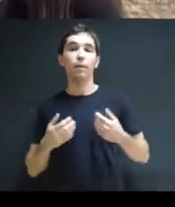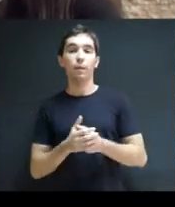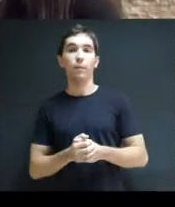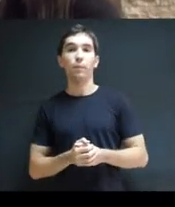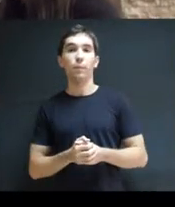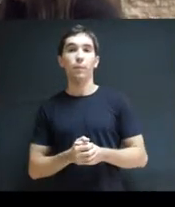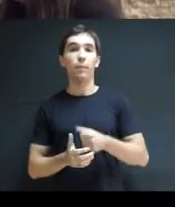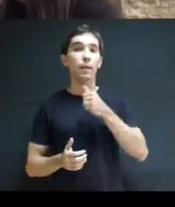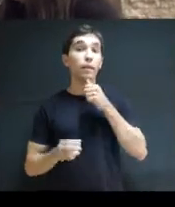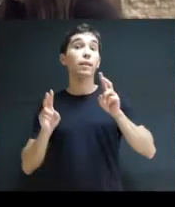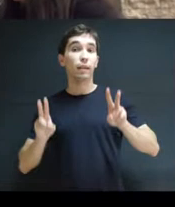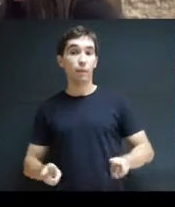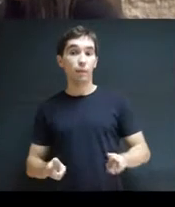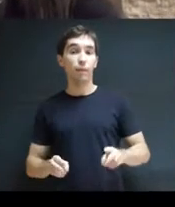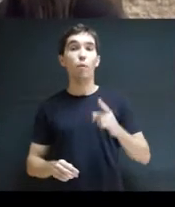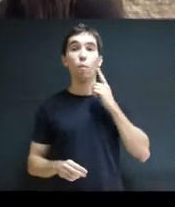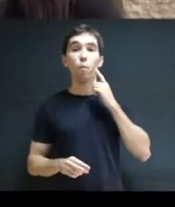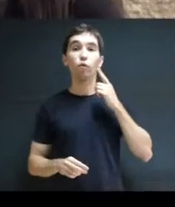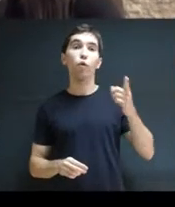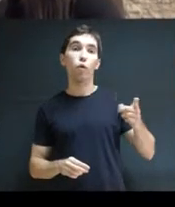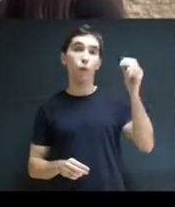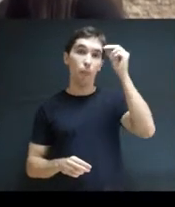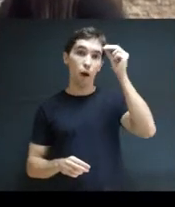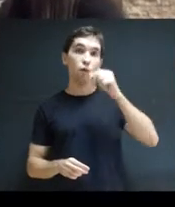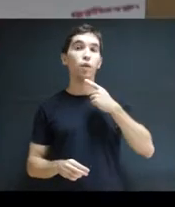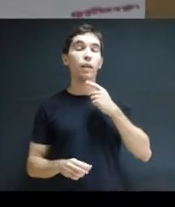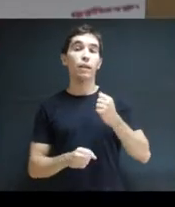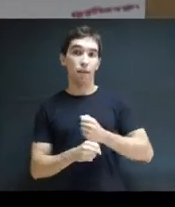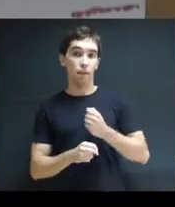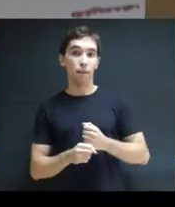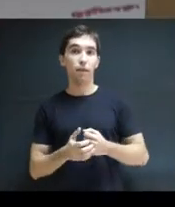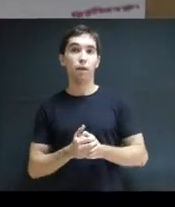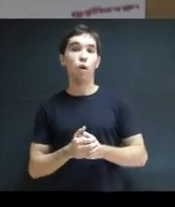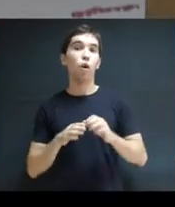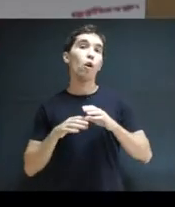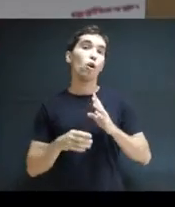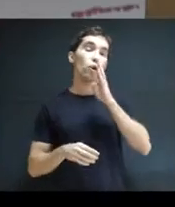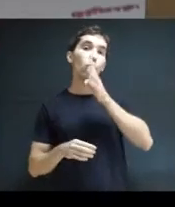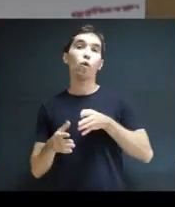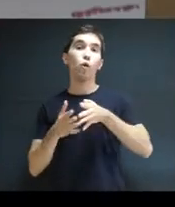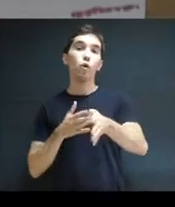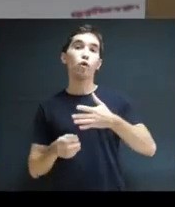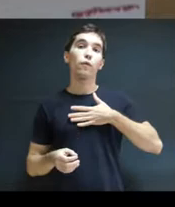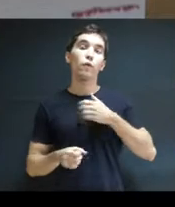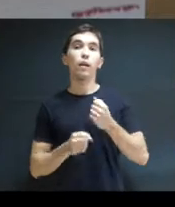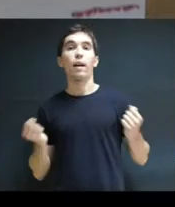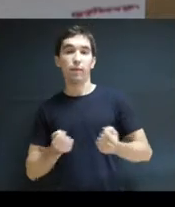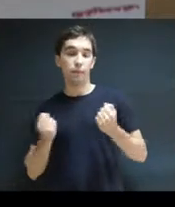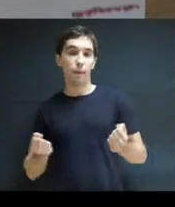zapravo pokušavaju ono što su naučili primijeniti upravo kroz te svoje istraživačke i zagovaračke